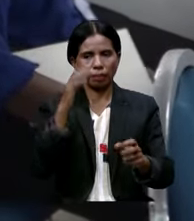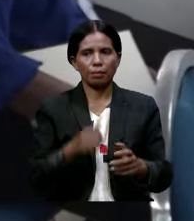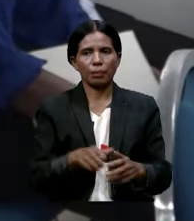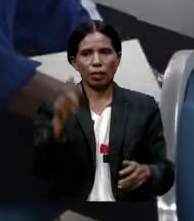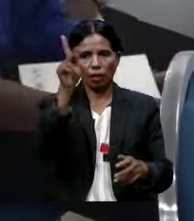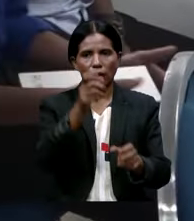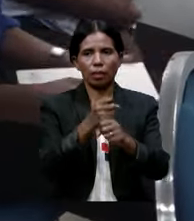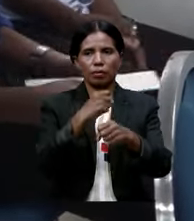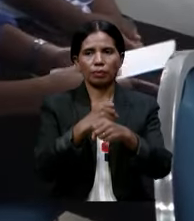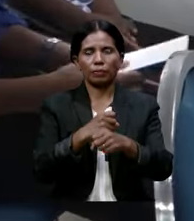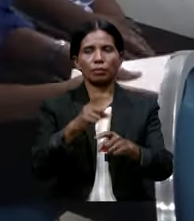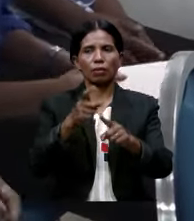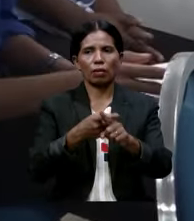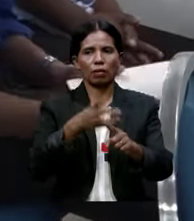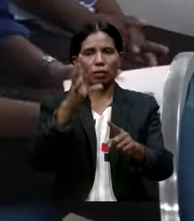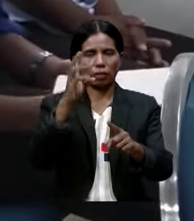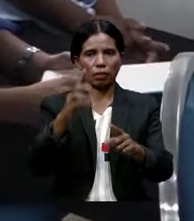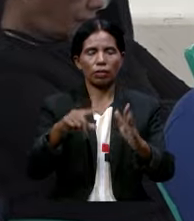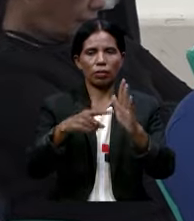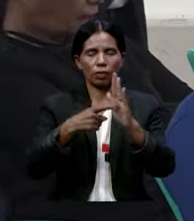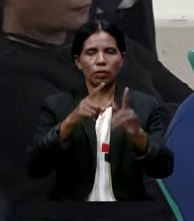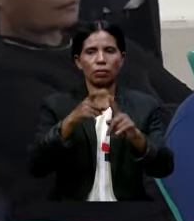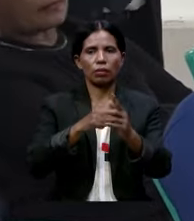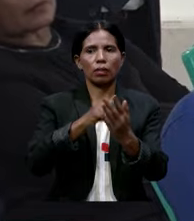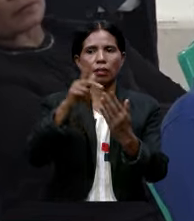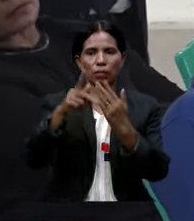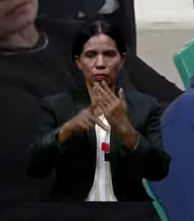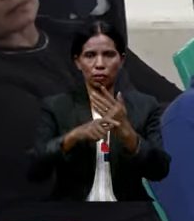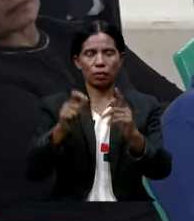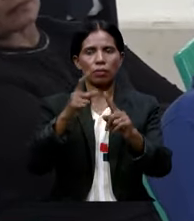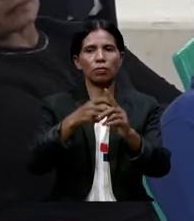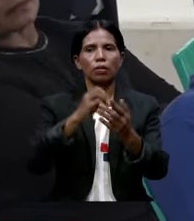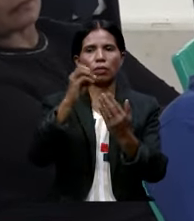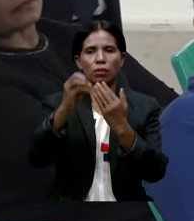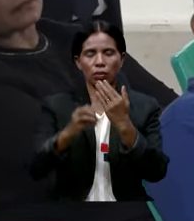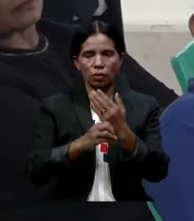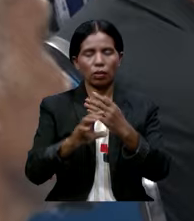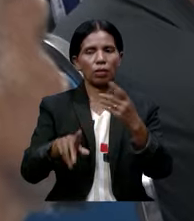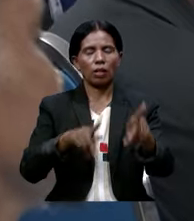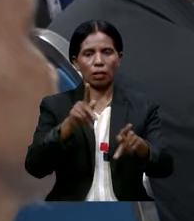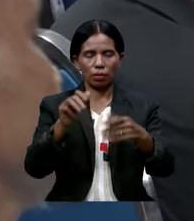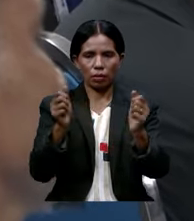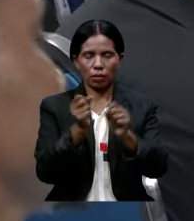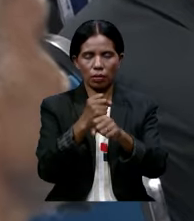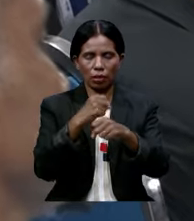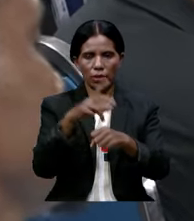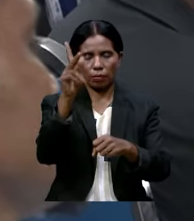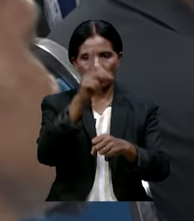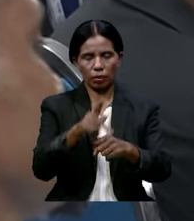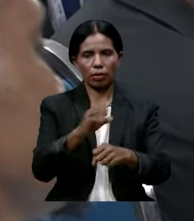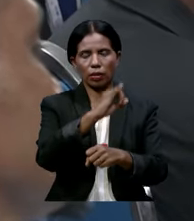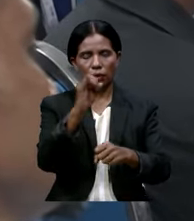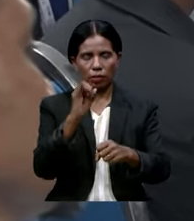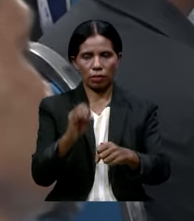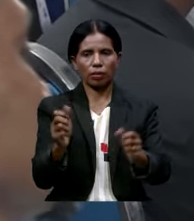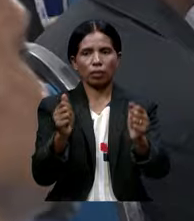ne se halau durante fulanen se hu iha fulang abril no to fulang outubro no total pessoal ne beatu halo pesquisa iha entrevistador